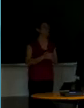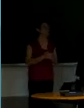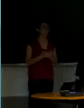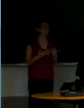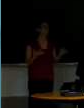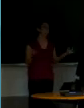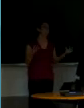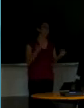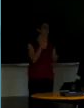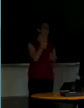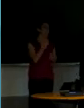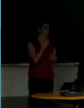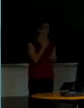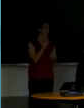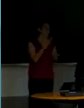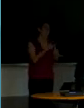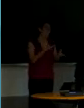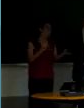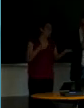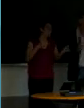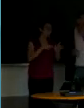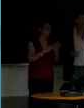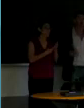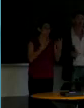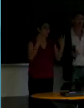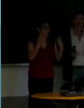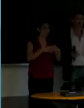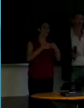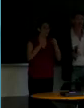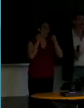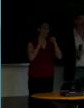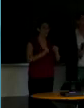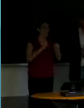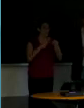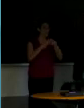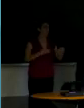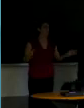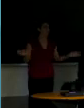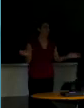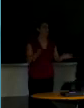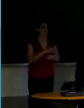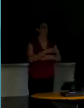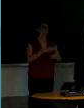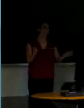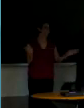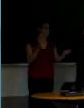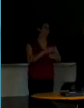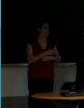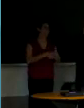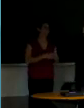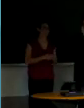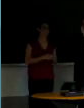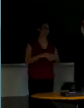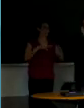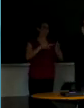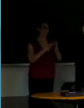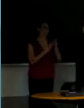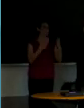che l'ingegnere meccanico può fare veramente qualsiasi cosa. L'ingegnere meccanico lo troviamo